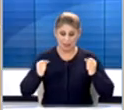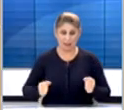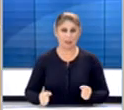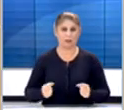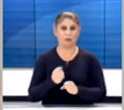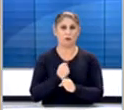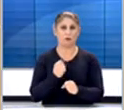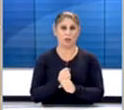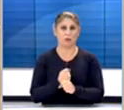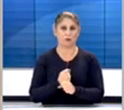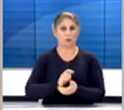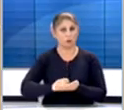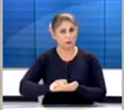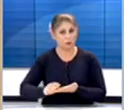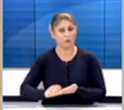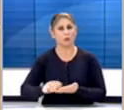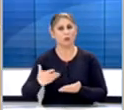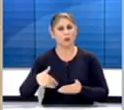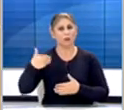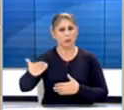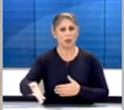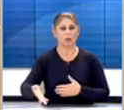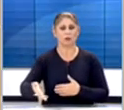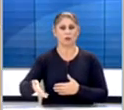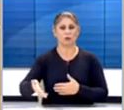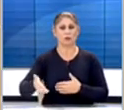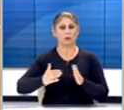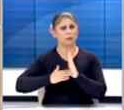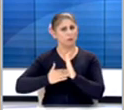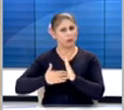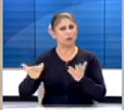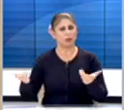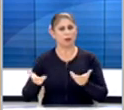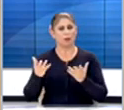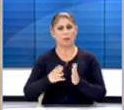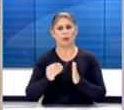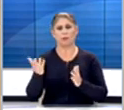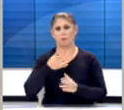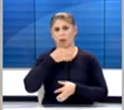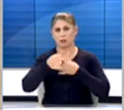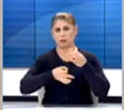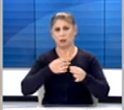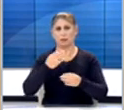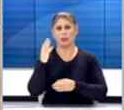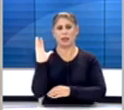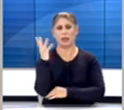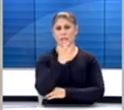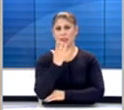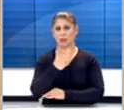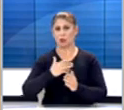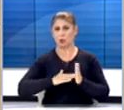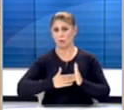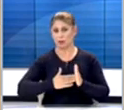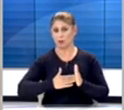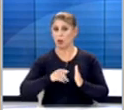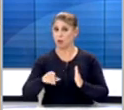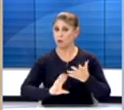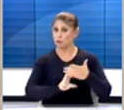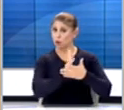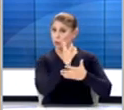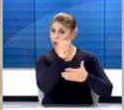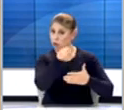στη δουλειά του, στο γραφείο του ή να βγει στην υπηρεσία του, αν παραδείγματος χάρη μιλάμε για ένα δασικό υπάλληλο. Αυτό είναι